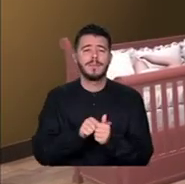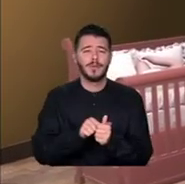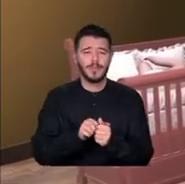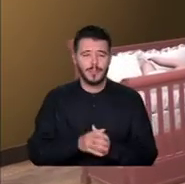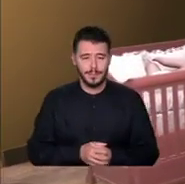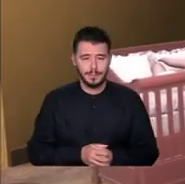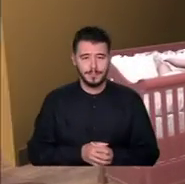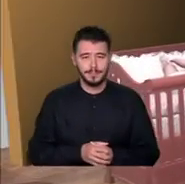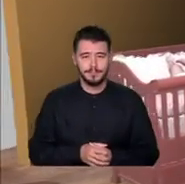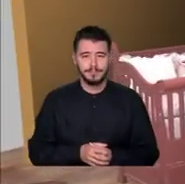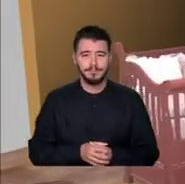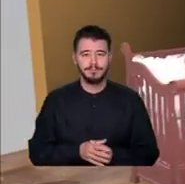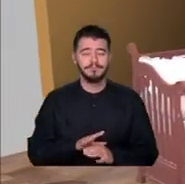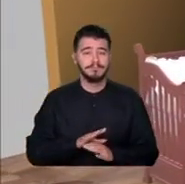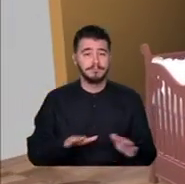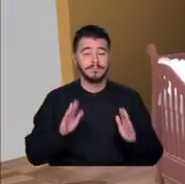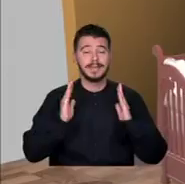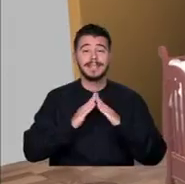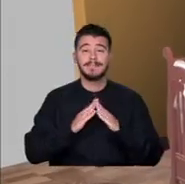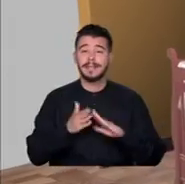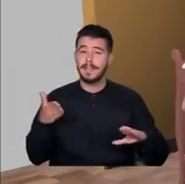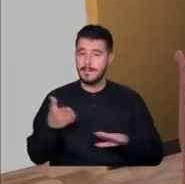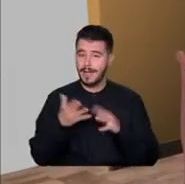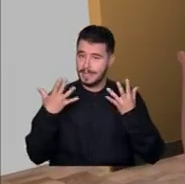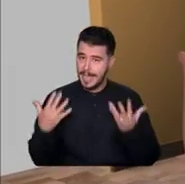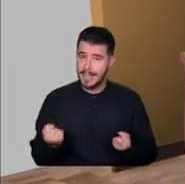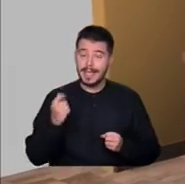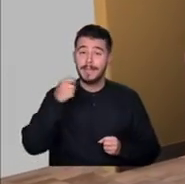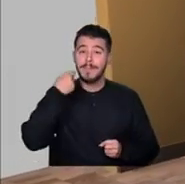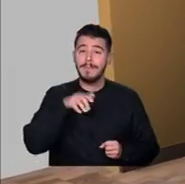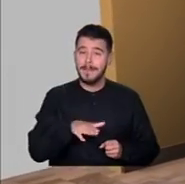Στο σπίτι δεν είναι μόνο η Ειρήνη, είναι και η μητέρα του παιδιού.